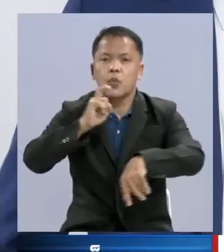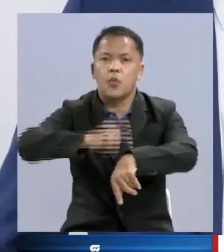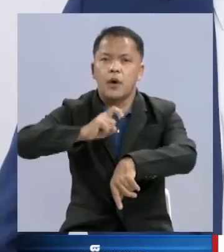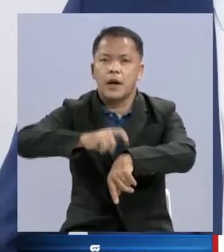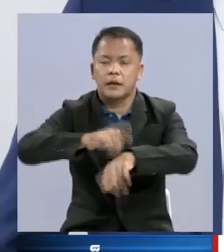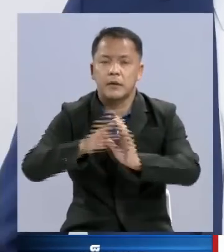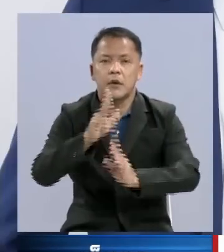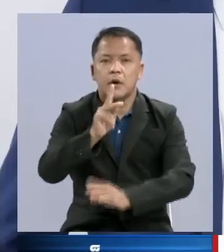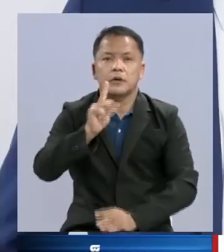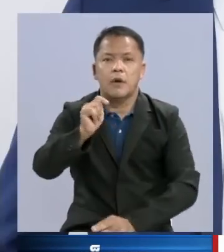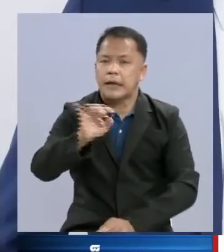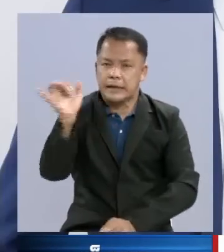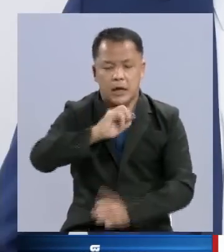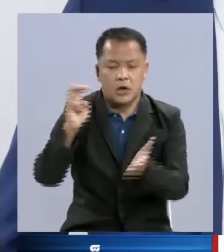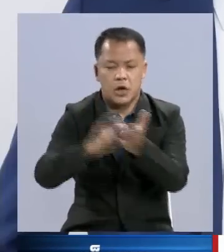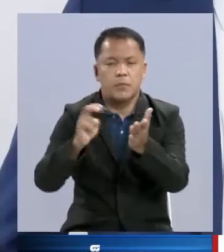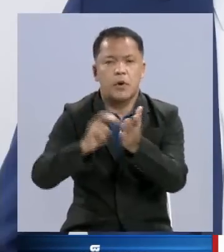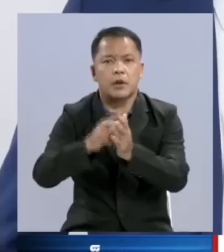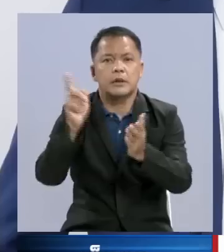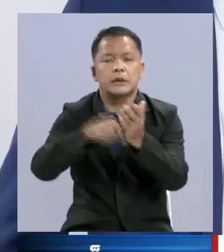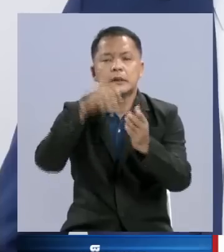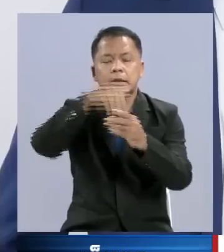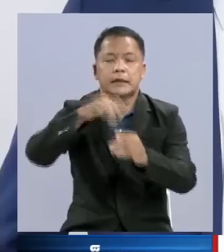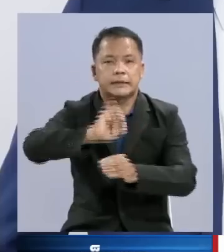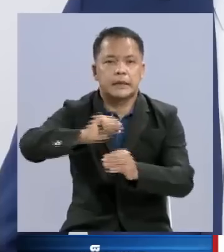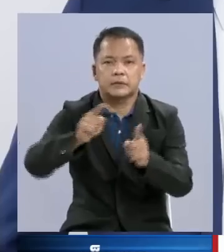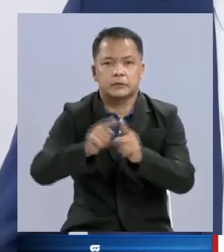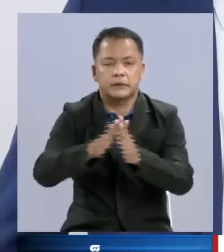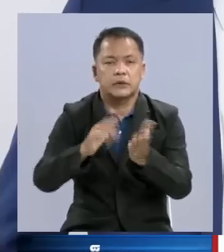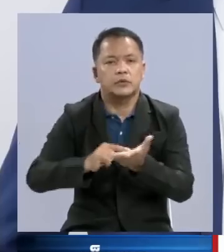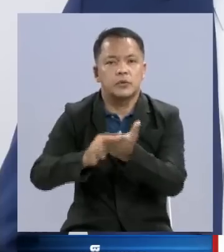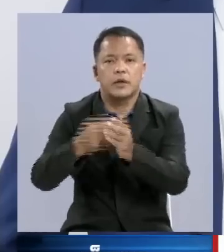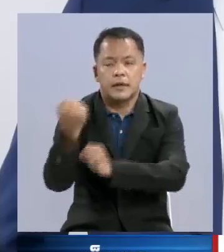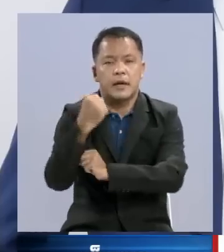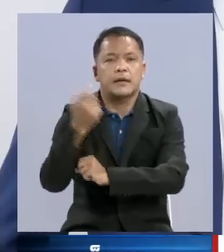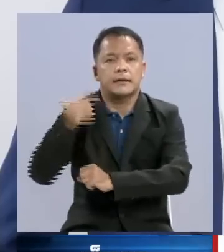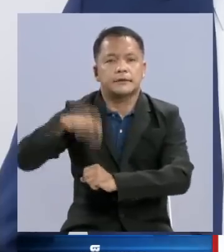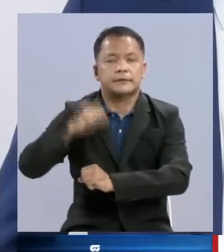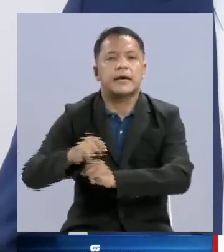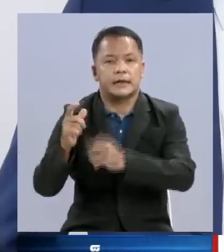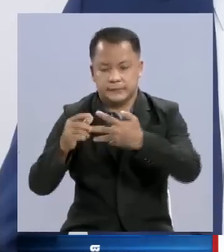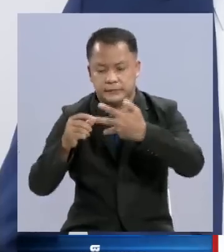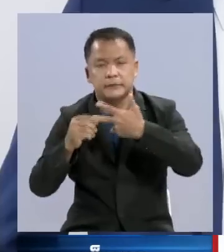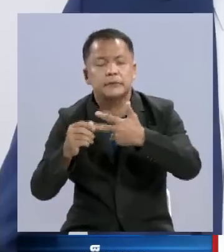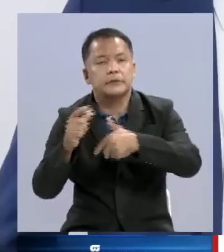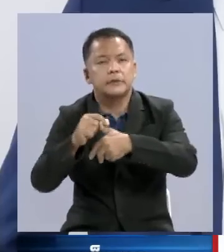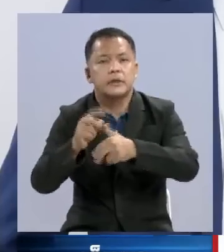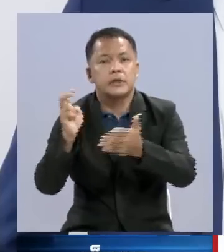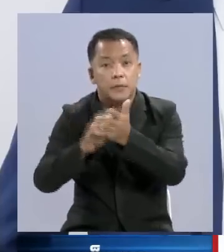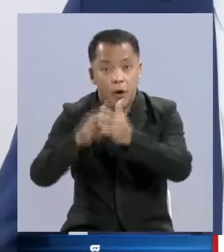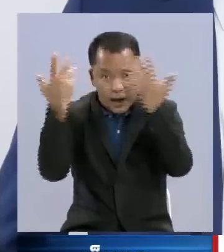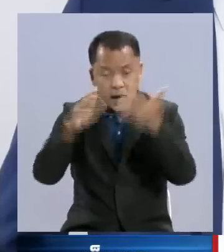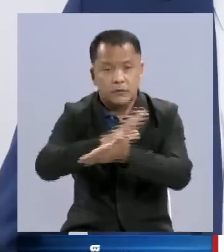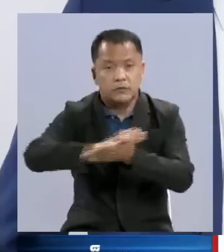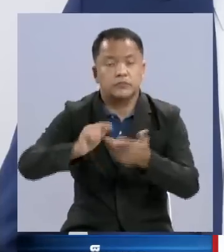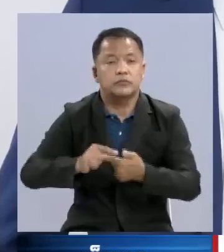าคือถ้ากกต.ยังไม่รับรองผลการเลือกตั้งคดีเนี่ยมันจะไปอยู่ในอำนาจของศาลฎีกาแต่ถ้ารับรองผลการเลือกตั้งแล้ว